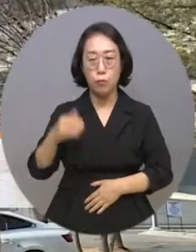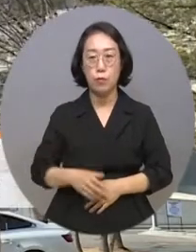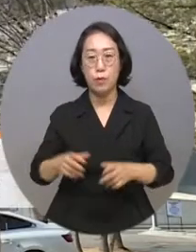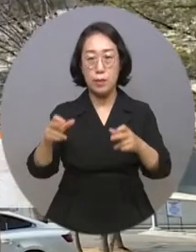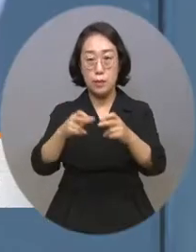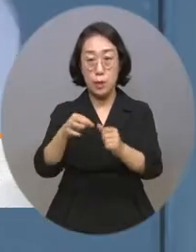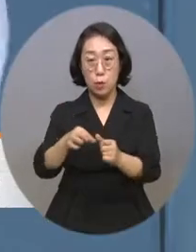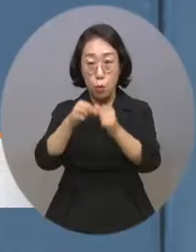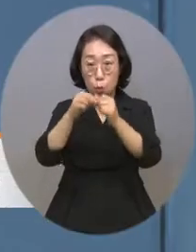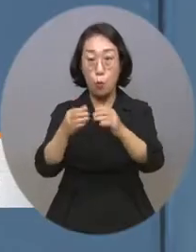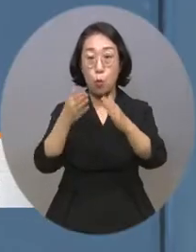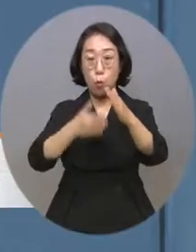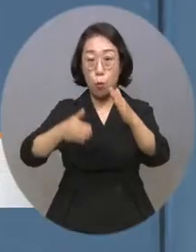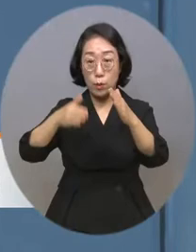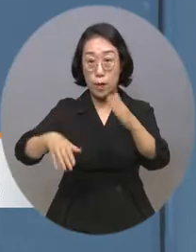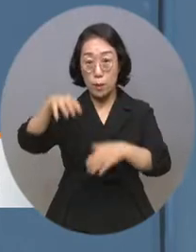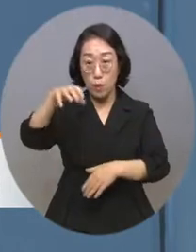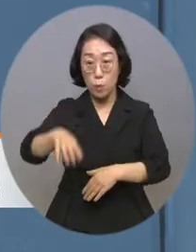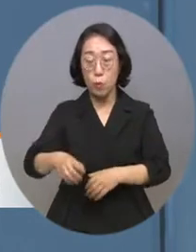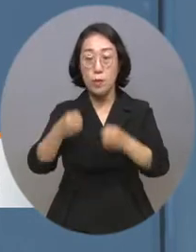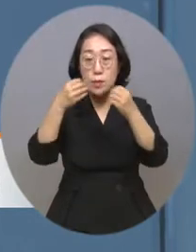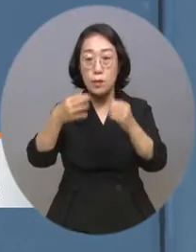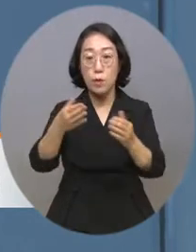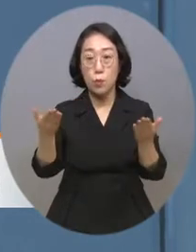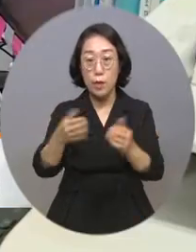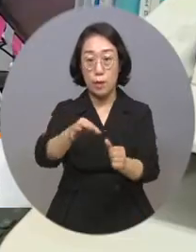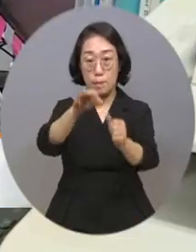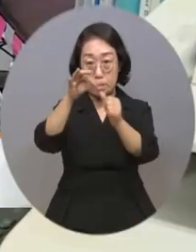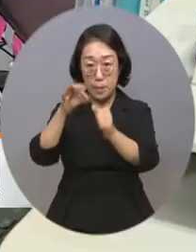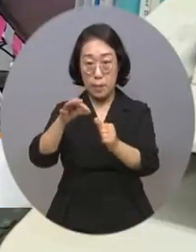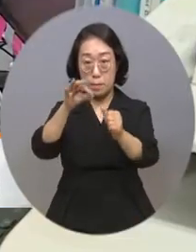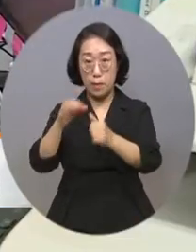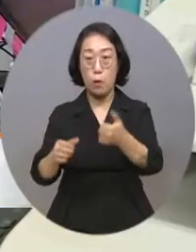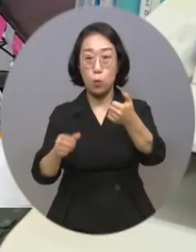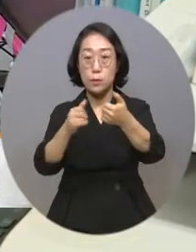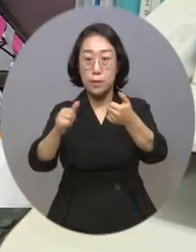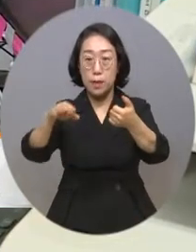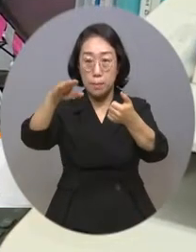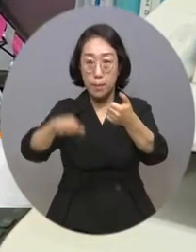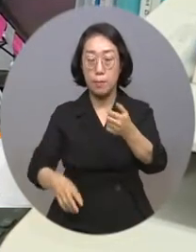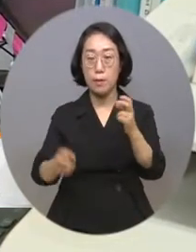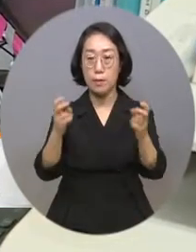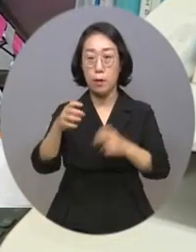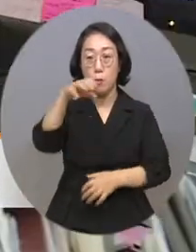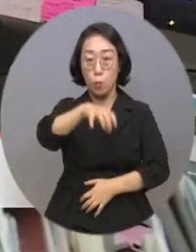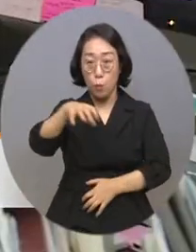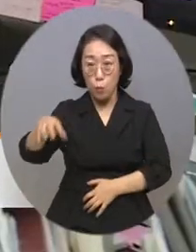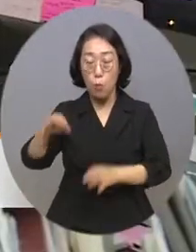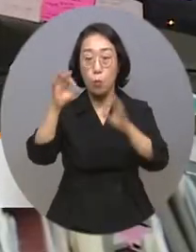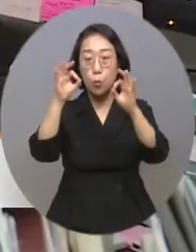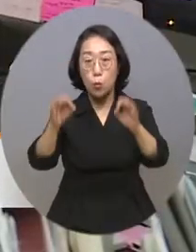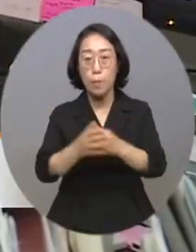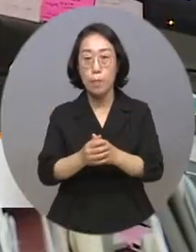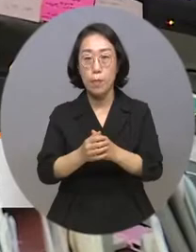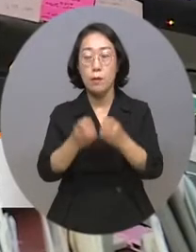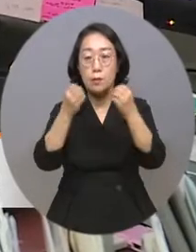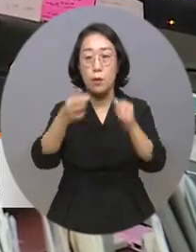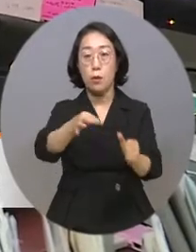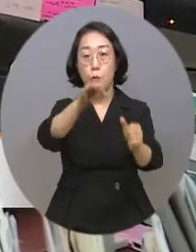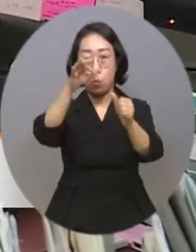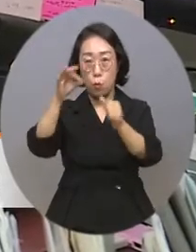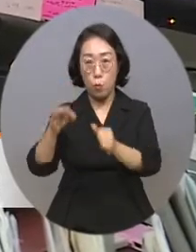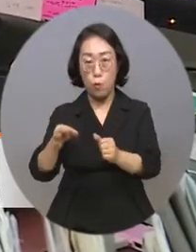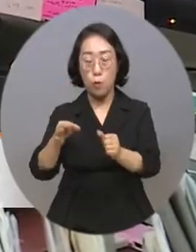한국장애인고용공단이 올해 장애인 근로자를 신규 고용한 5인 이상 50인 미만 사업체를 대상으로 장애인 신규 고용